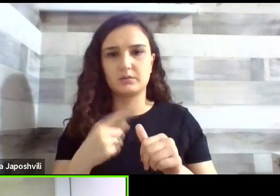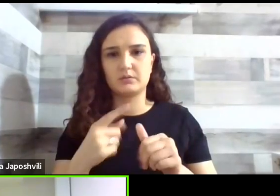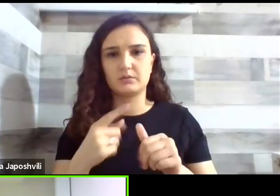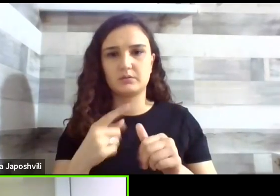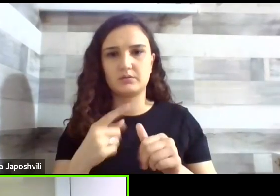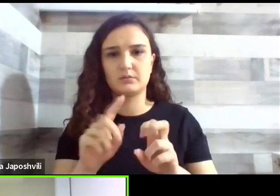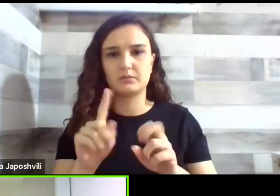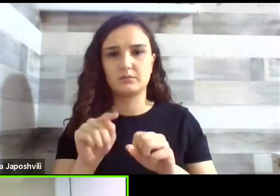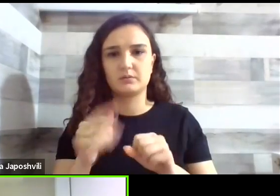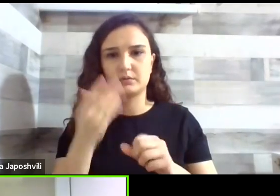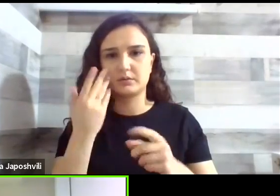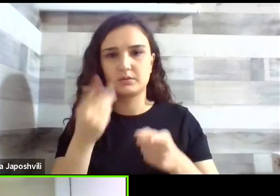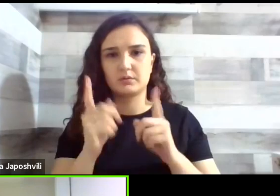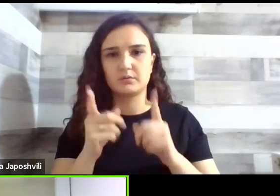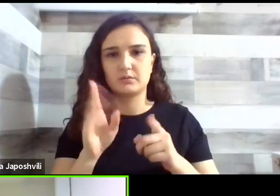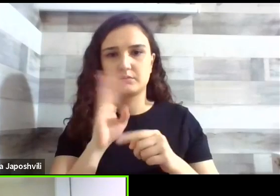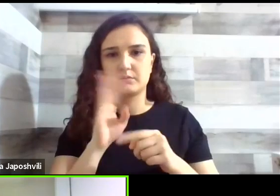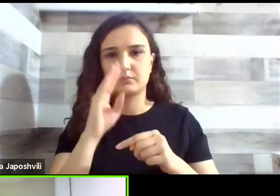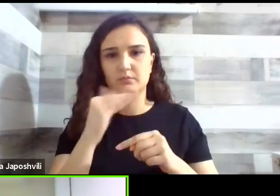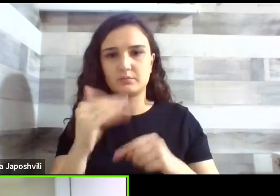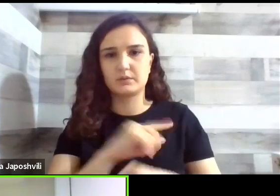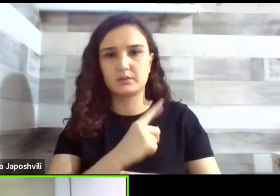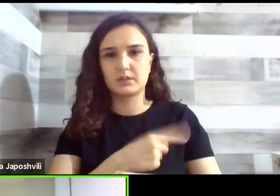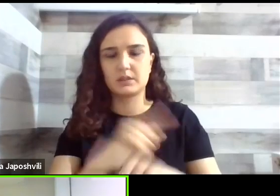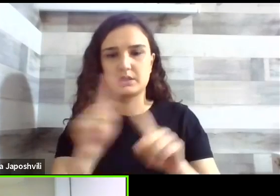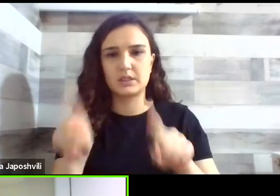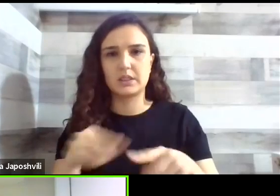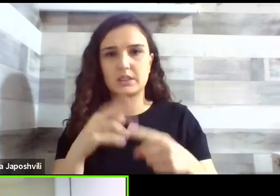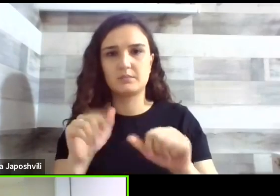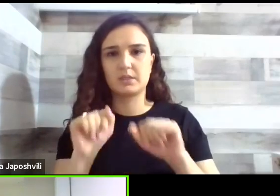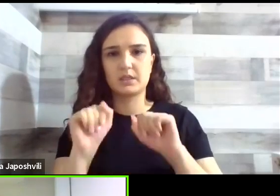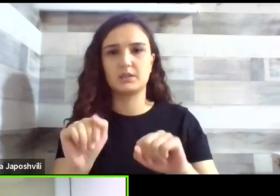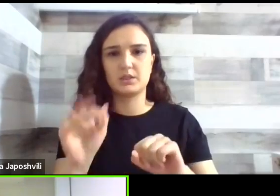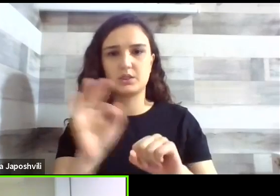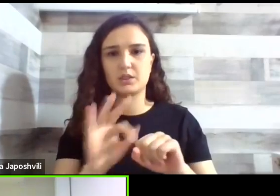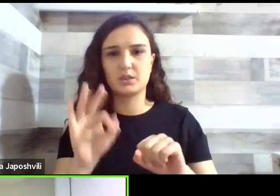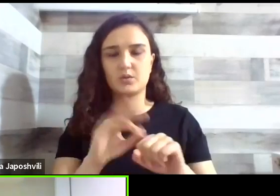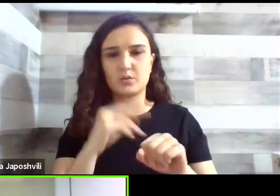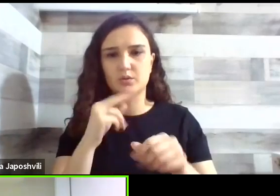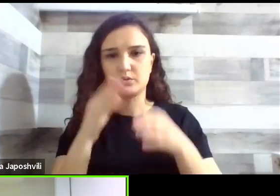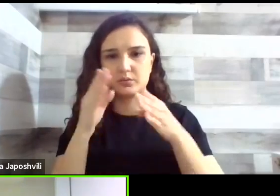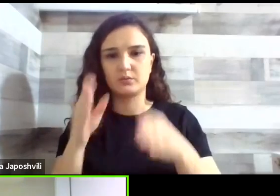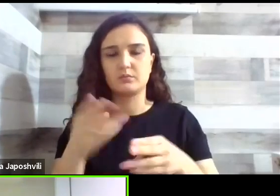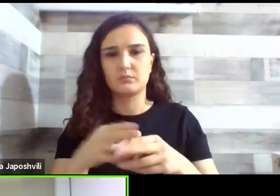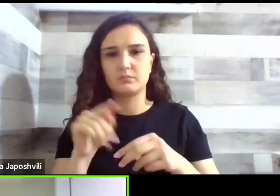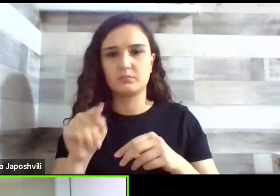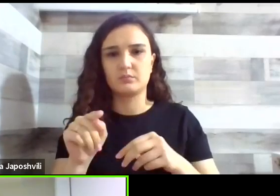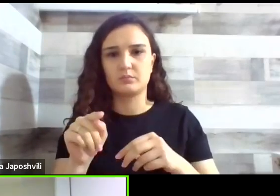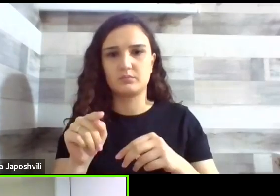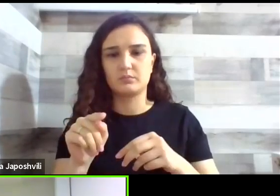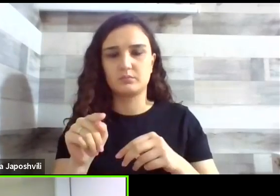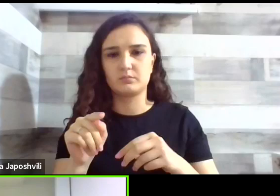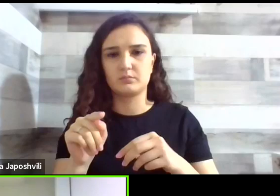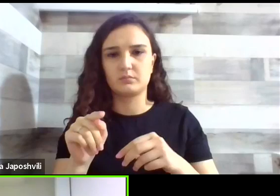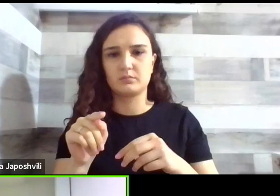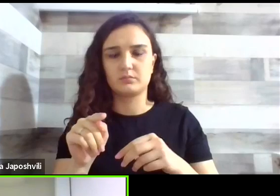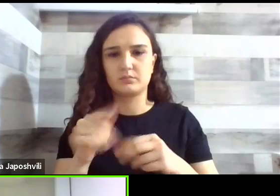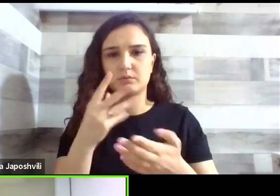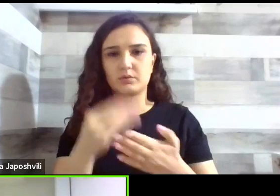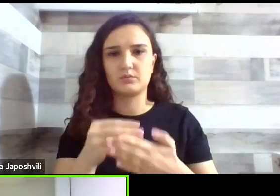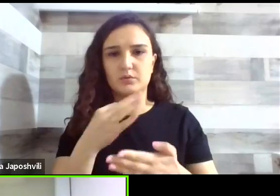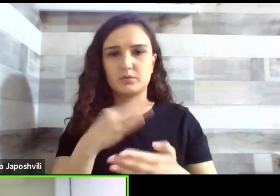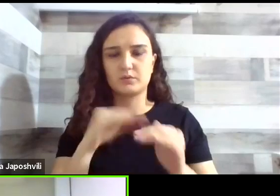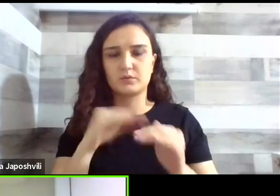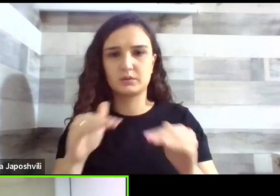darat realurat shoblis gazlie rebaza dam, xarda cerazia orientire boli romanes, care vasat cu atsa cu tarshultan, ha